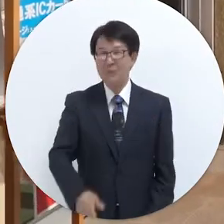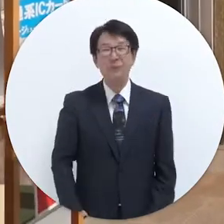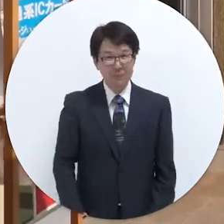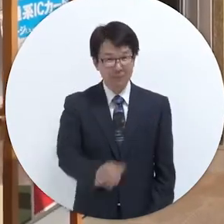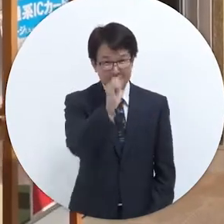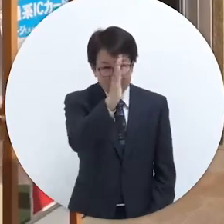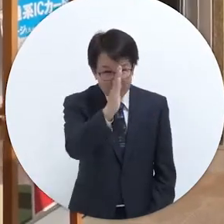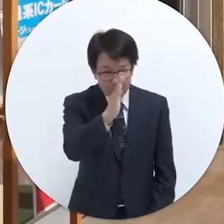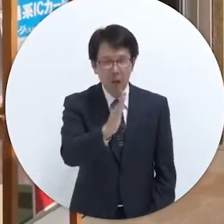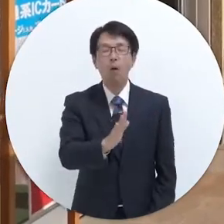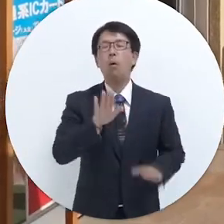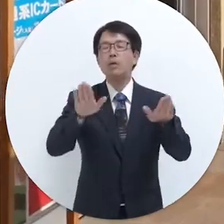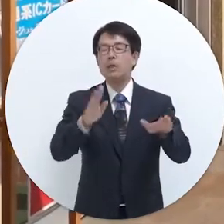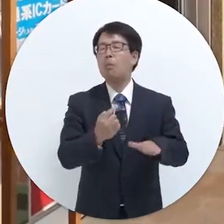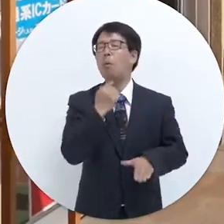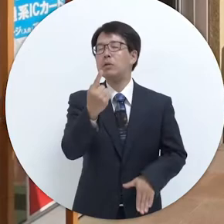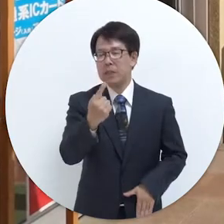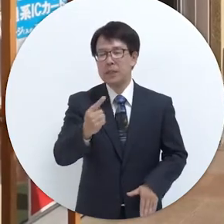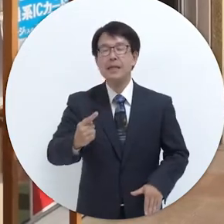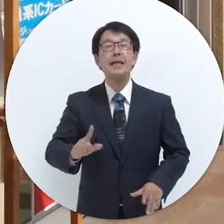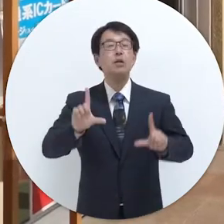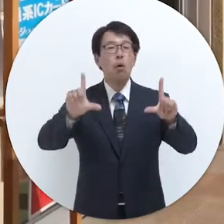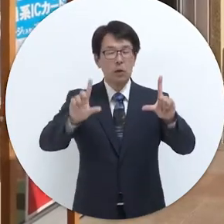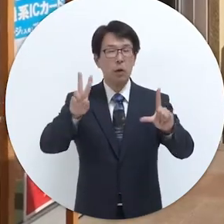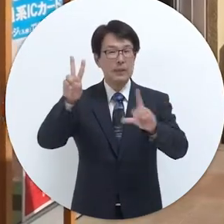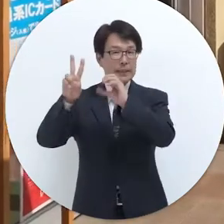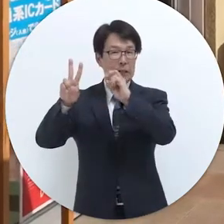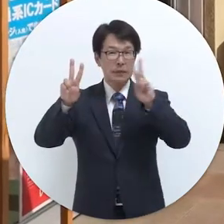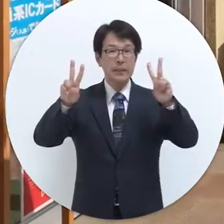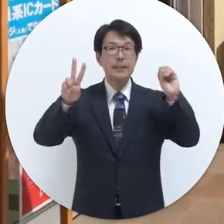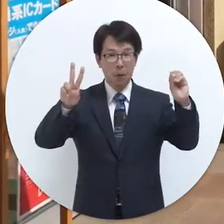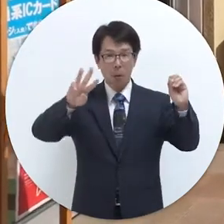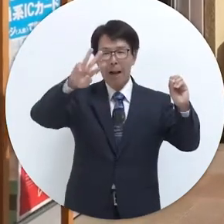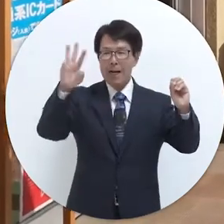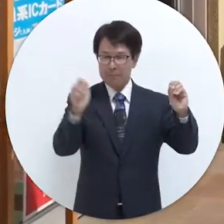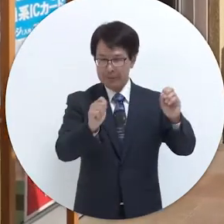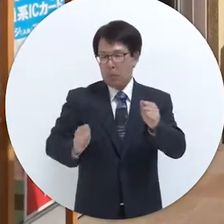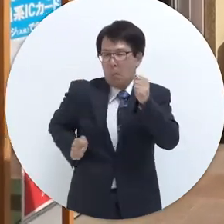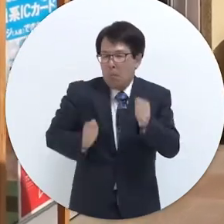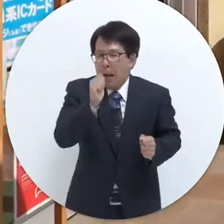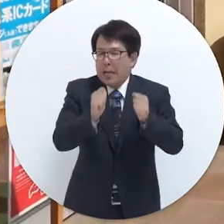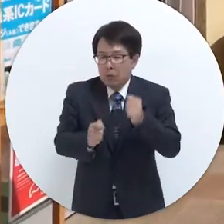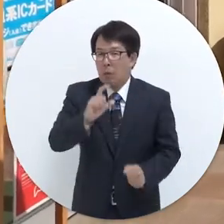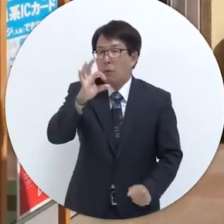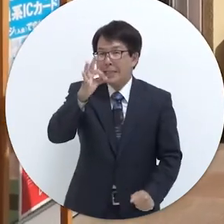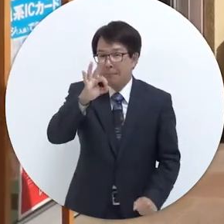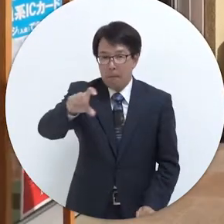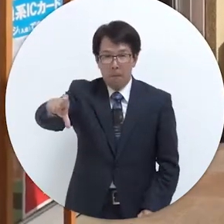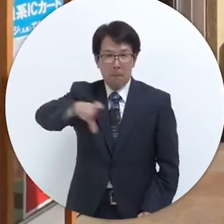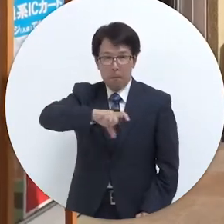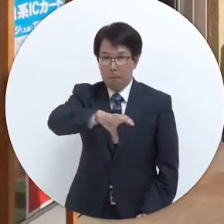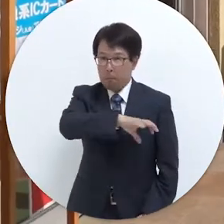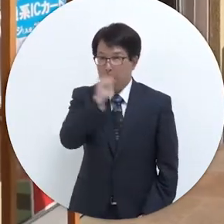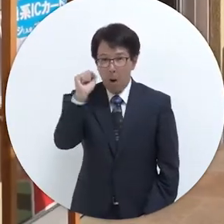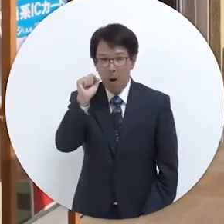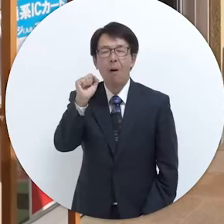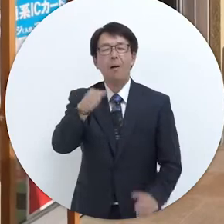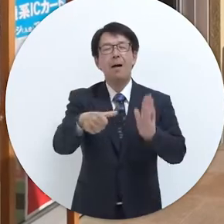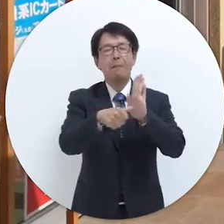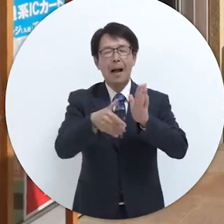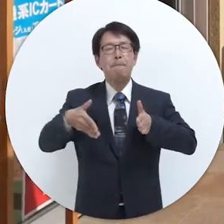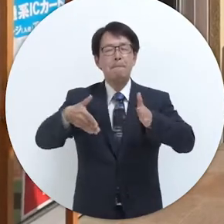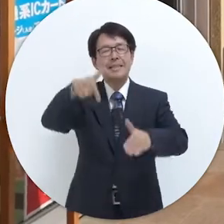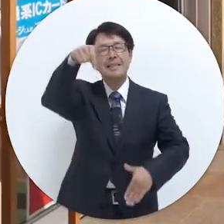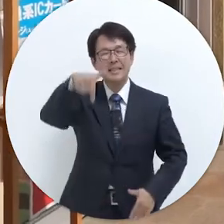はもうお一方、東京2020パラリンピックマラソン金メダリストの道下美里選手